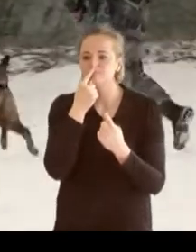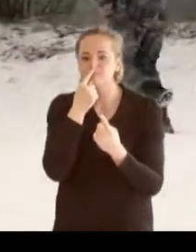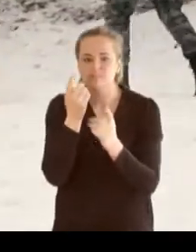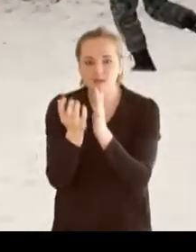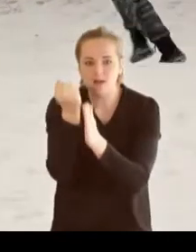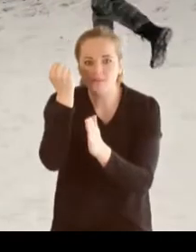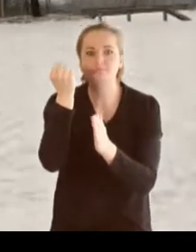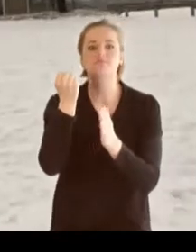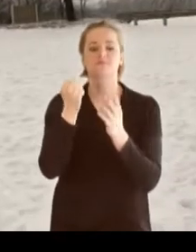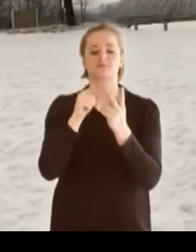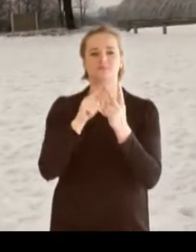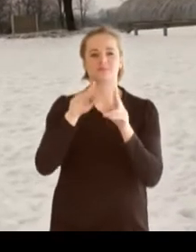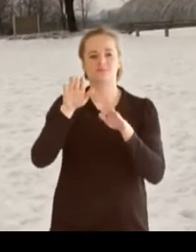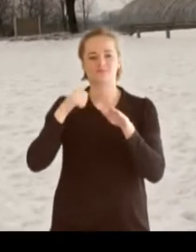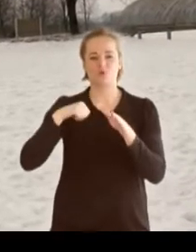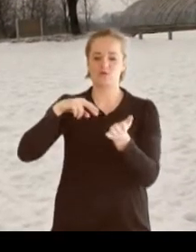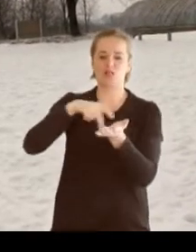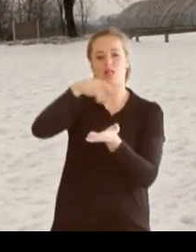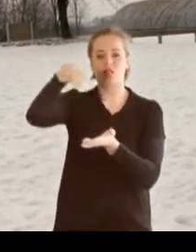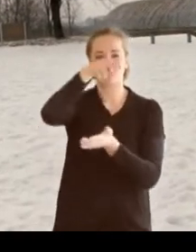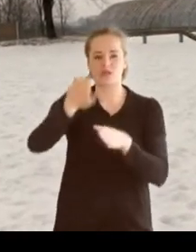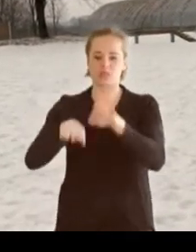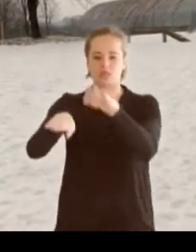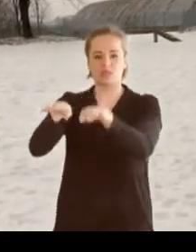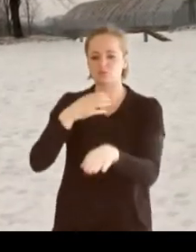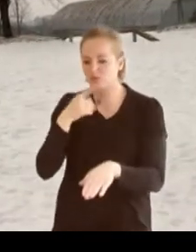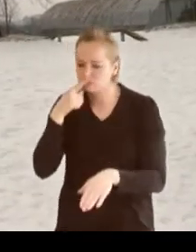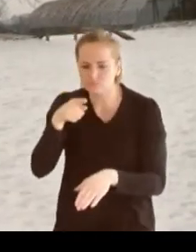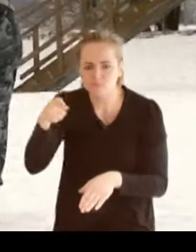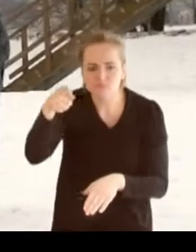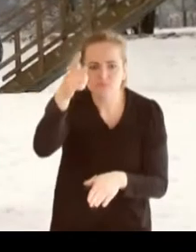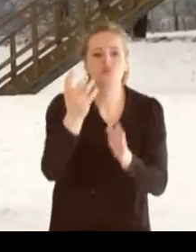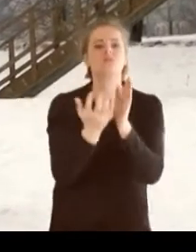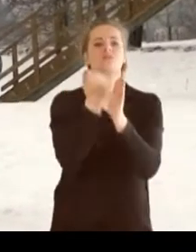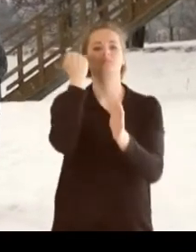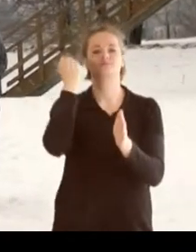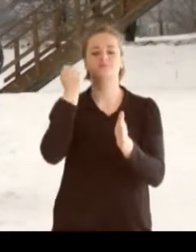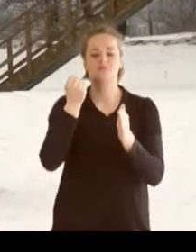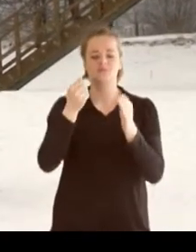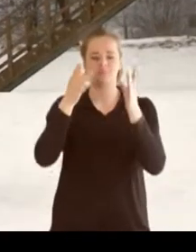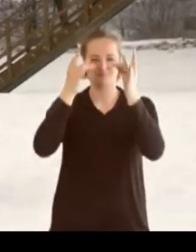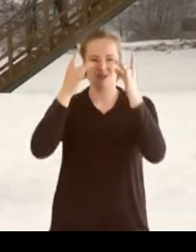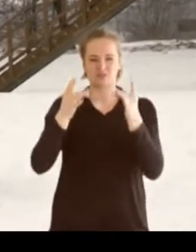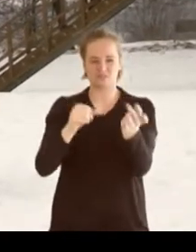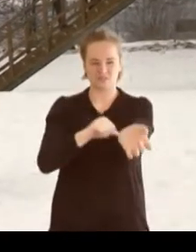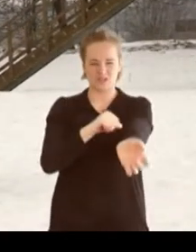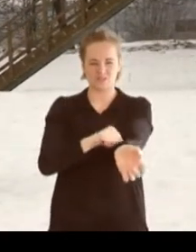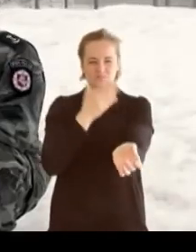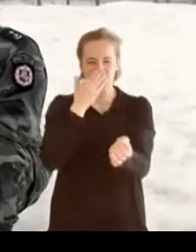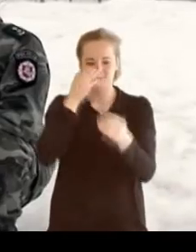pėdsakais, ieškoti daiktų turinčių žmonių kvapą, ieškoti gyvų